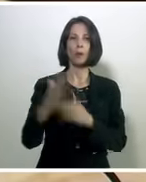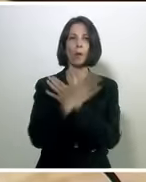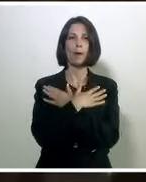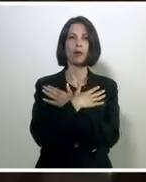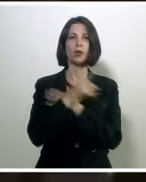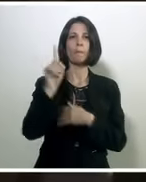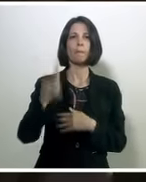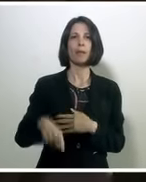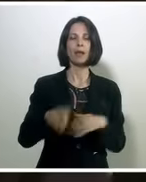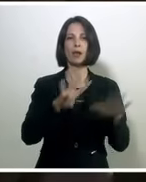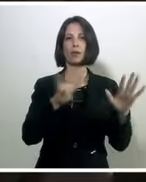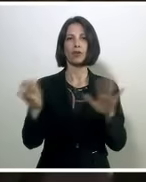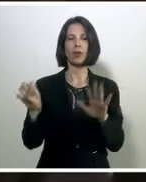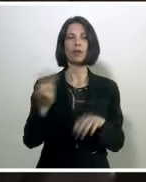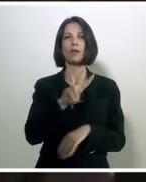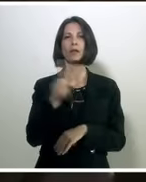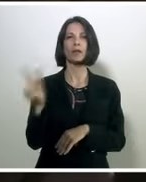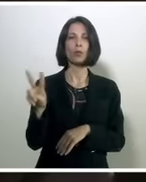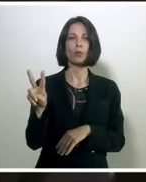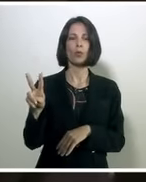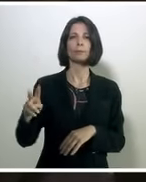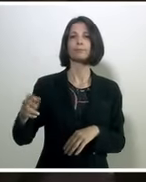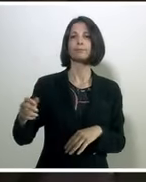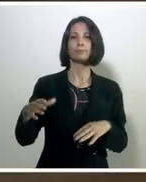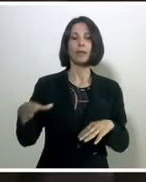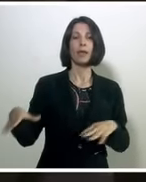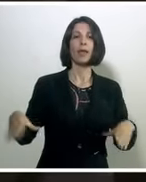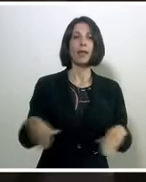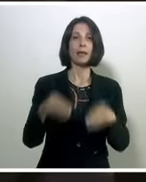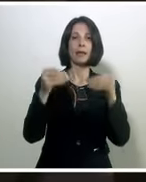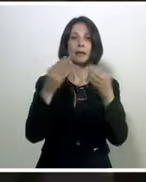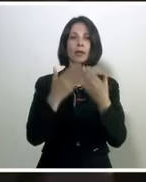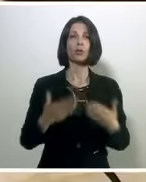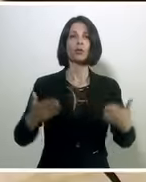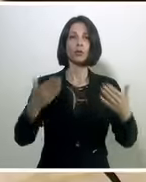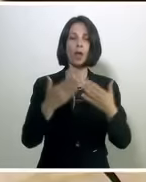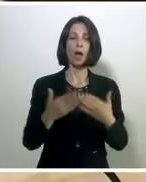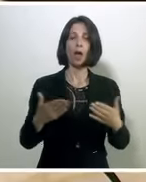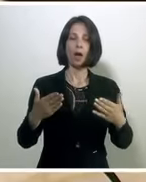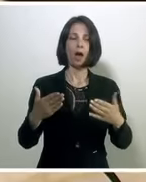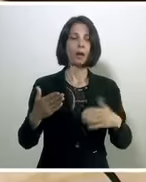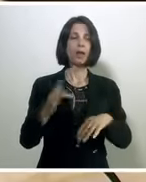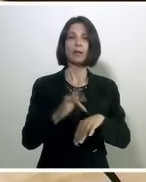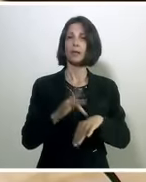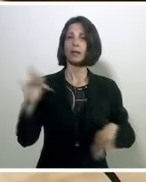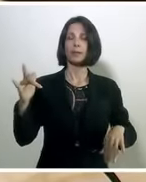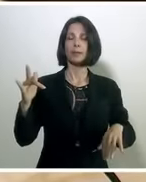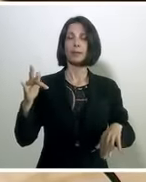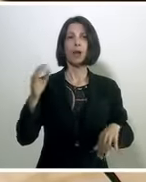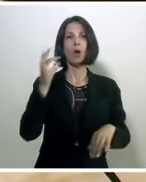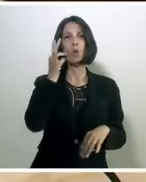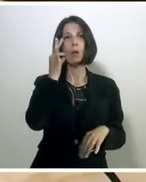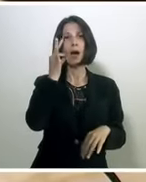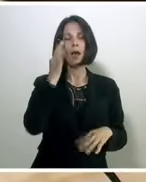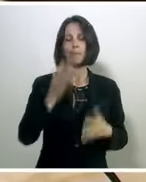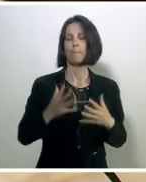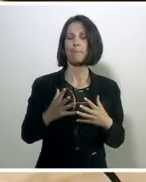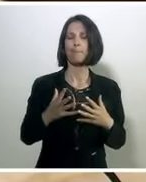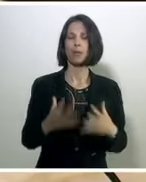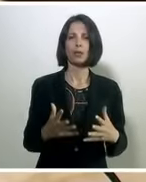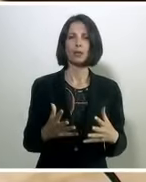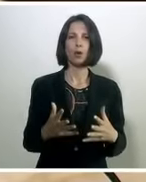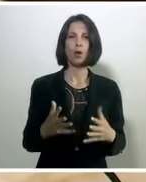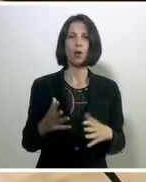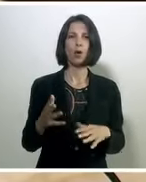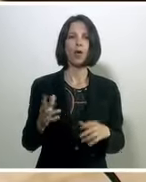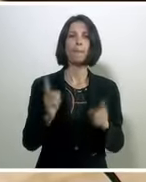1922 la sua prima formazione la sua sensibilità umana e culturale la sua passione politica hanno